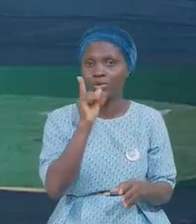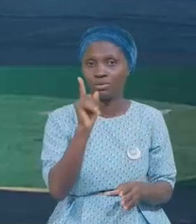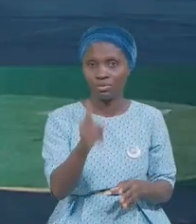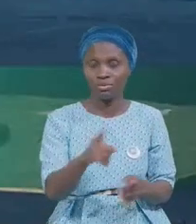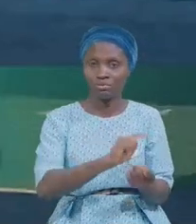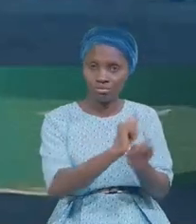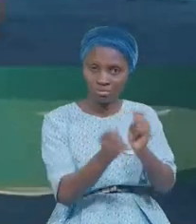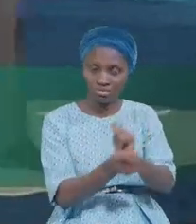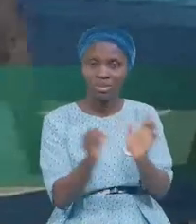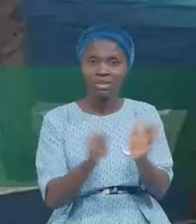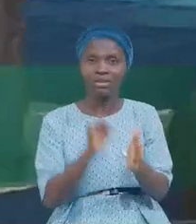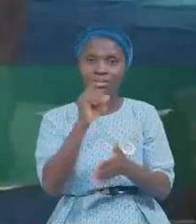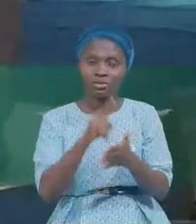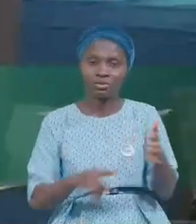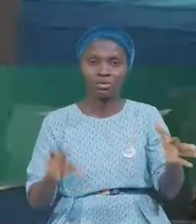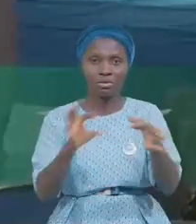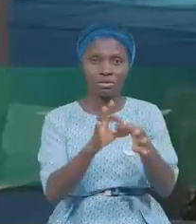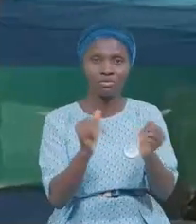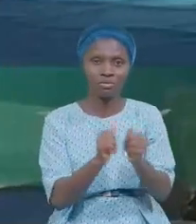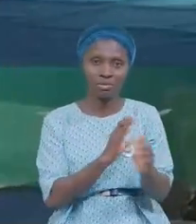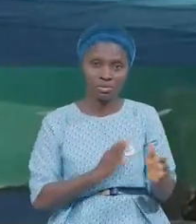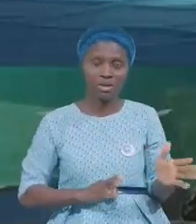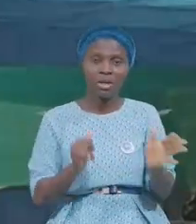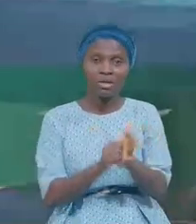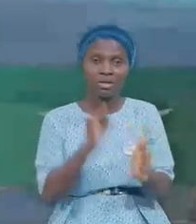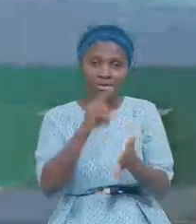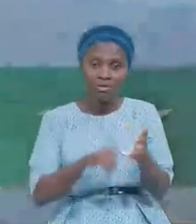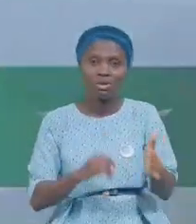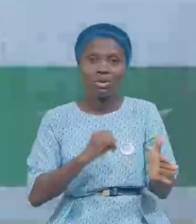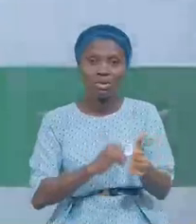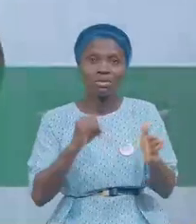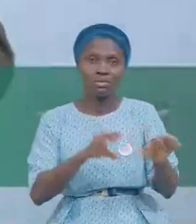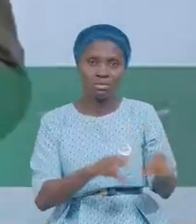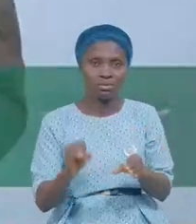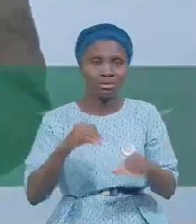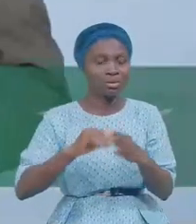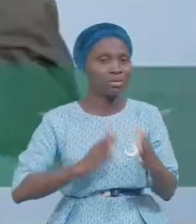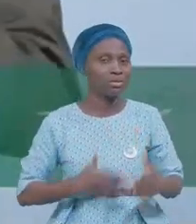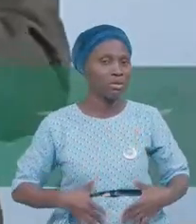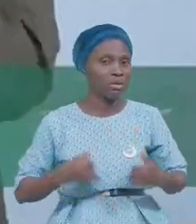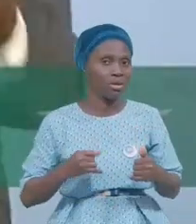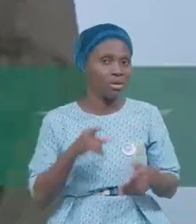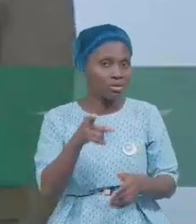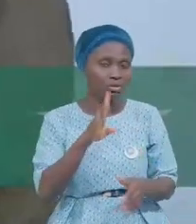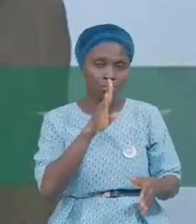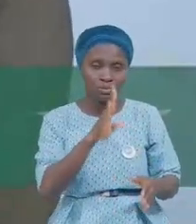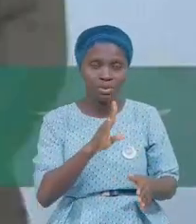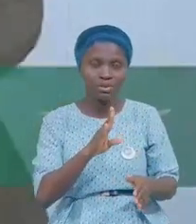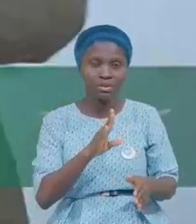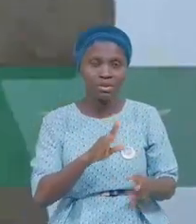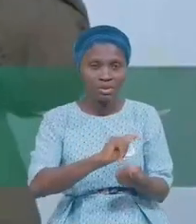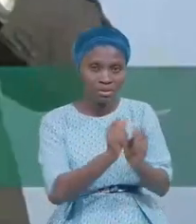transformés, ça c'est la connexion à, c'est ce que la connexion à Christ fait dans nos vies, mais soyez transformés par le renouvellement de